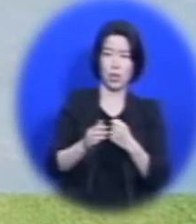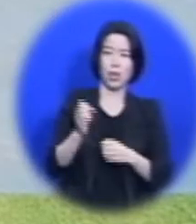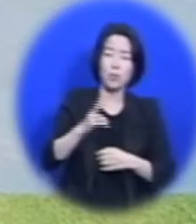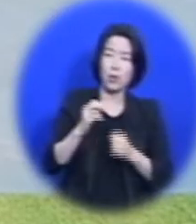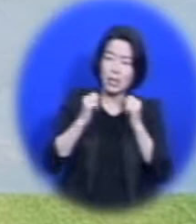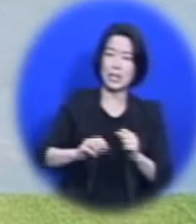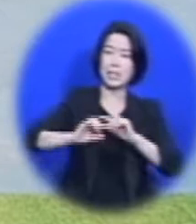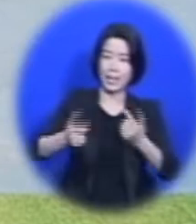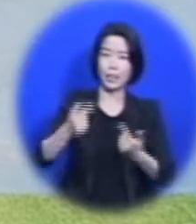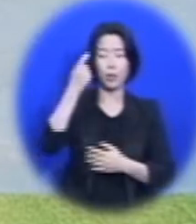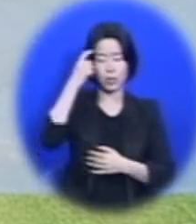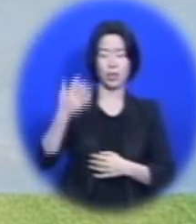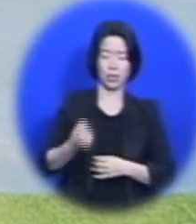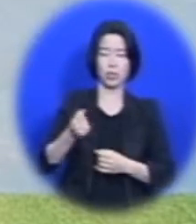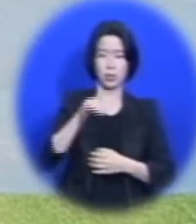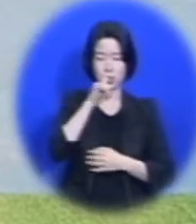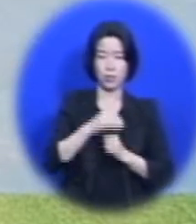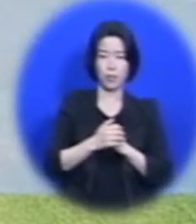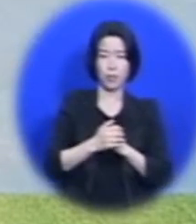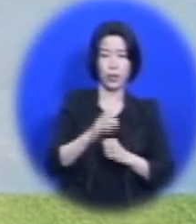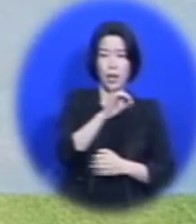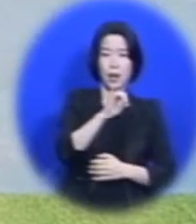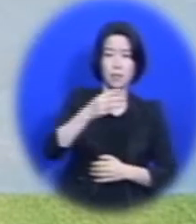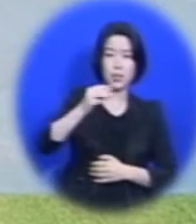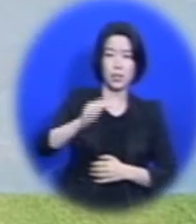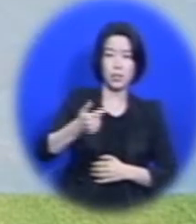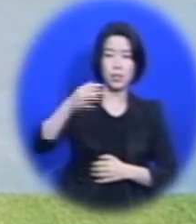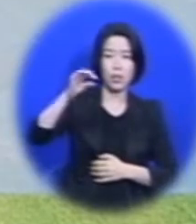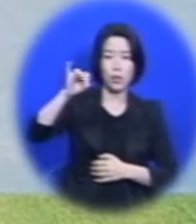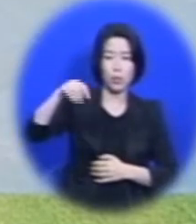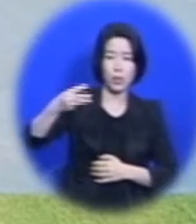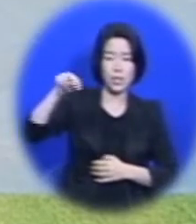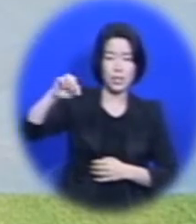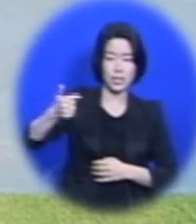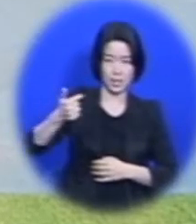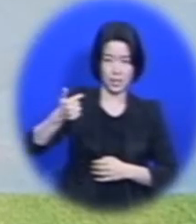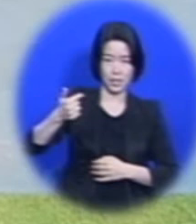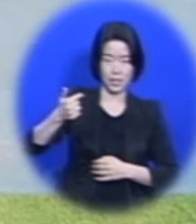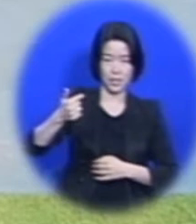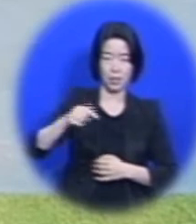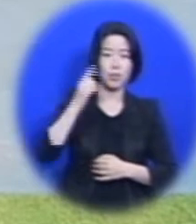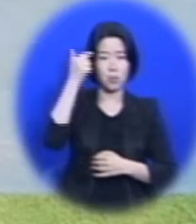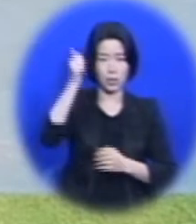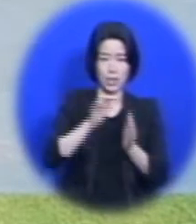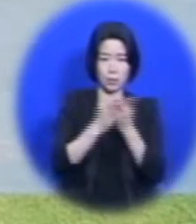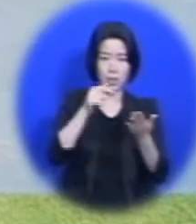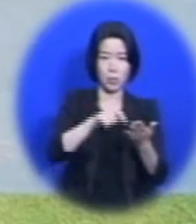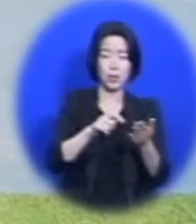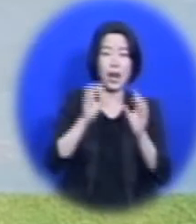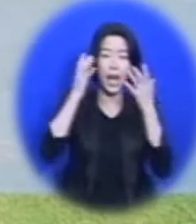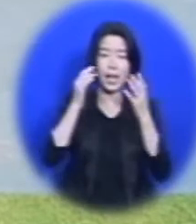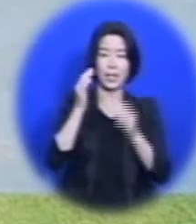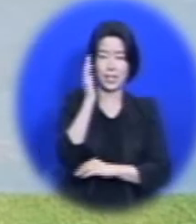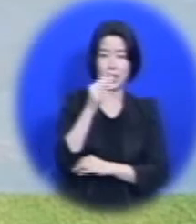거죠. 이 피트 윌슨 목사님의 책에 보면 아이 이야기를 또 합니다.